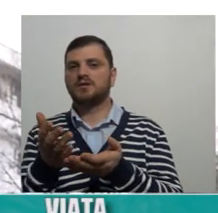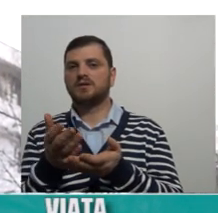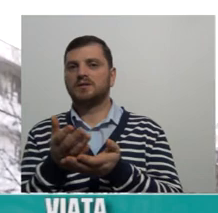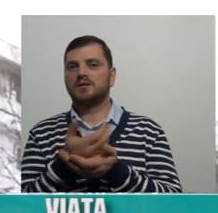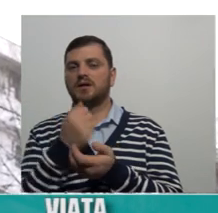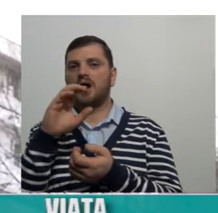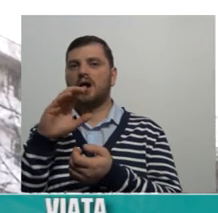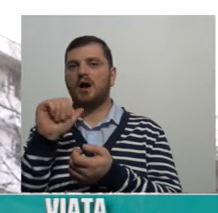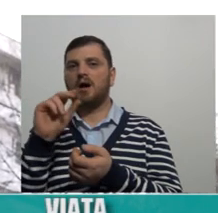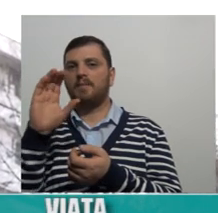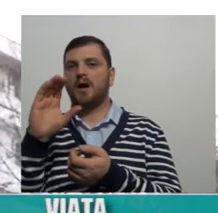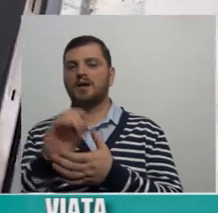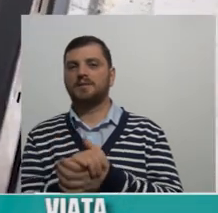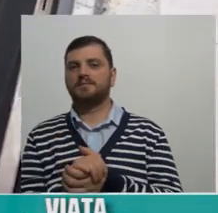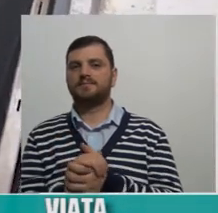ridice capacul.